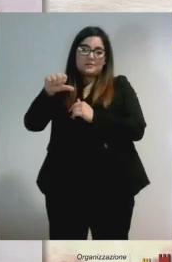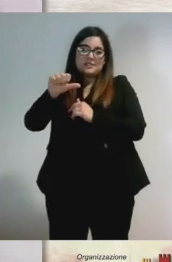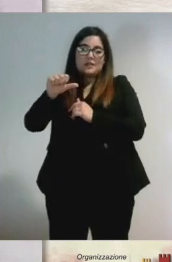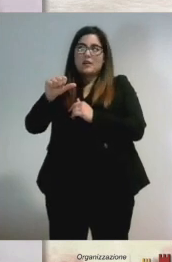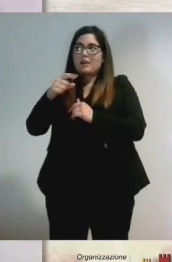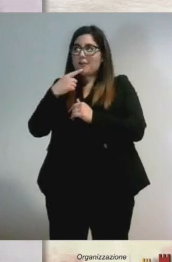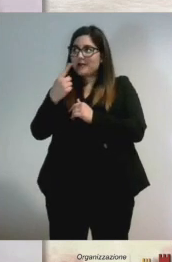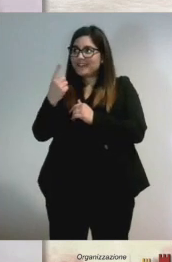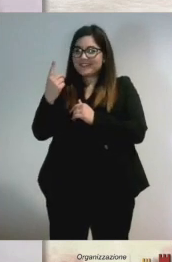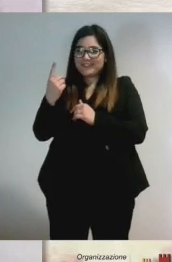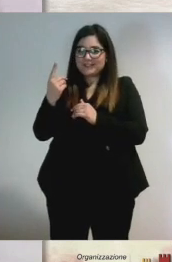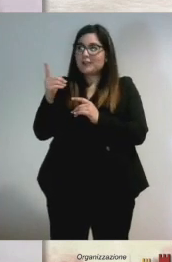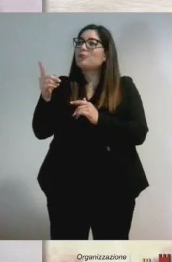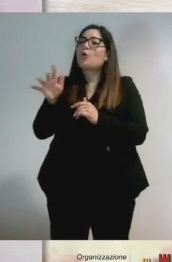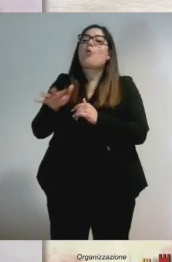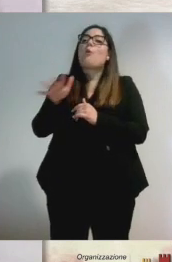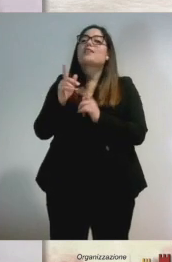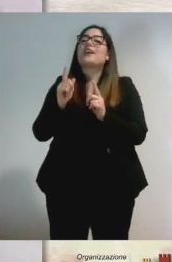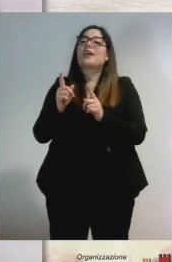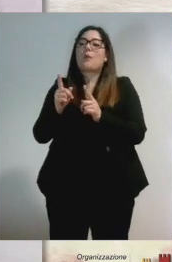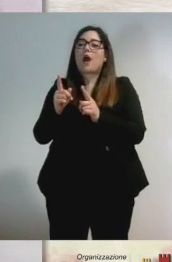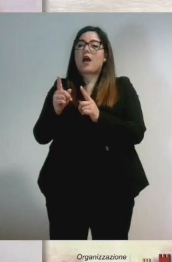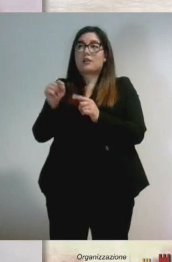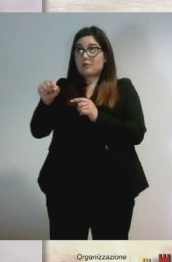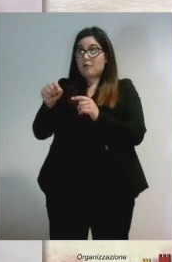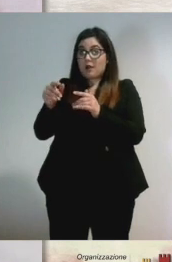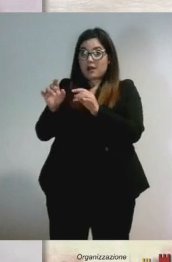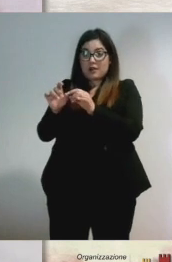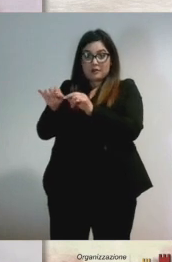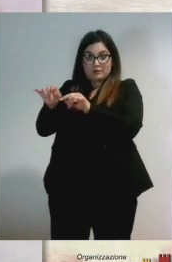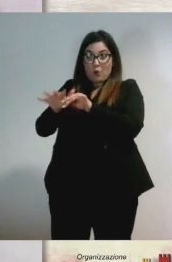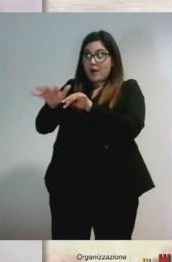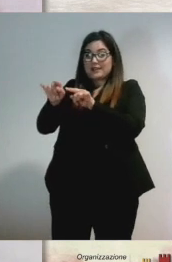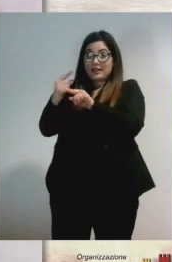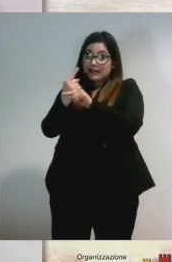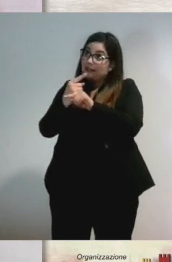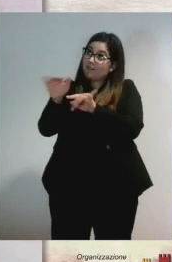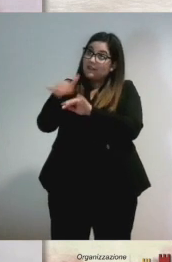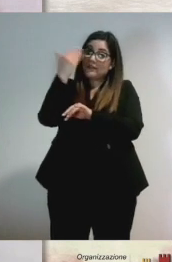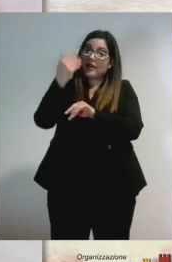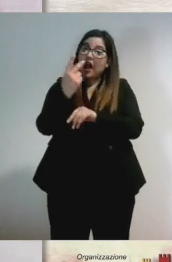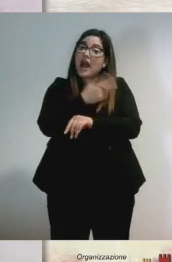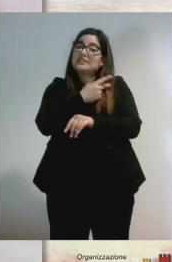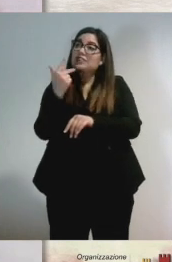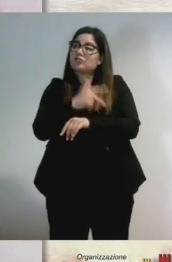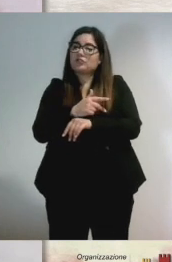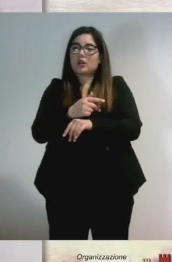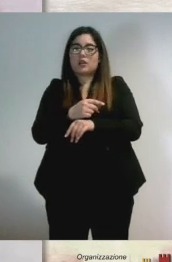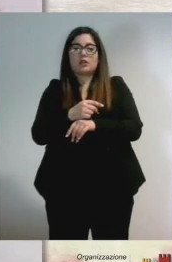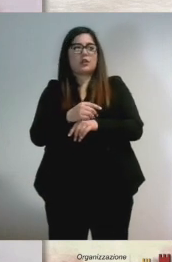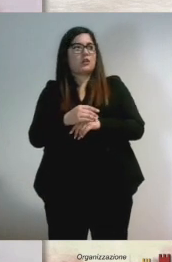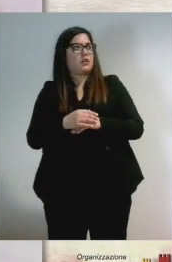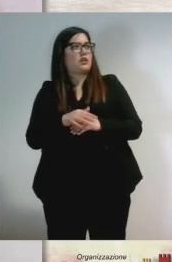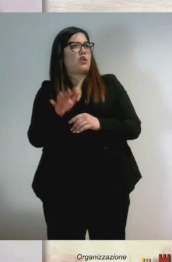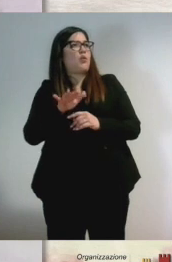di che quartiere sei qui del quartiere Libertà devi andare dalla dall'assistente sociale domani al municipio mi guarda e fare il quartiere Libertà